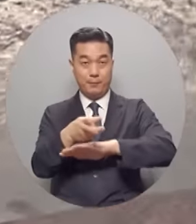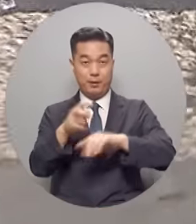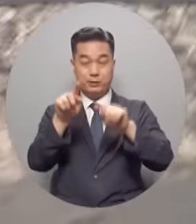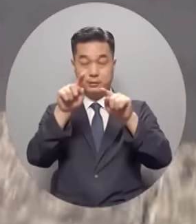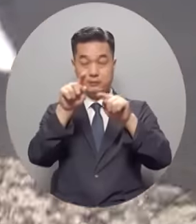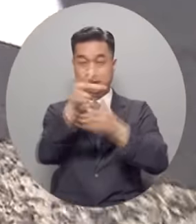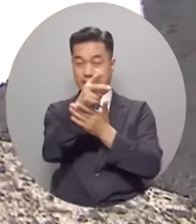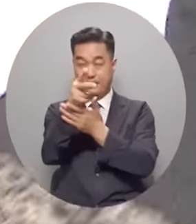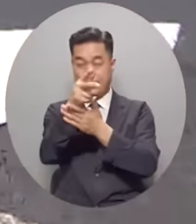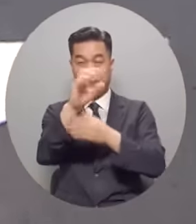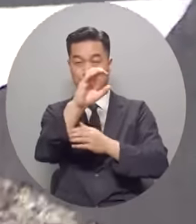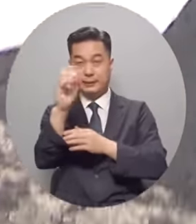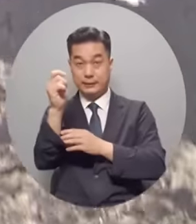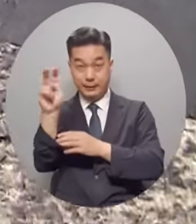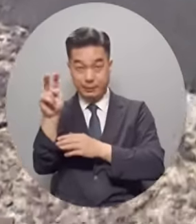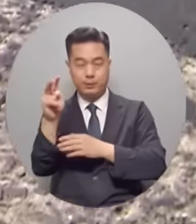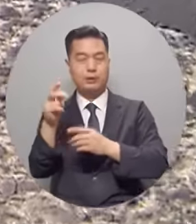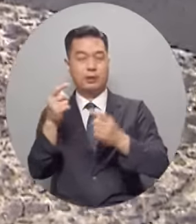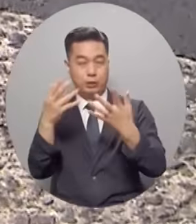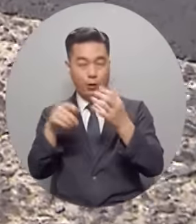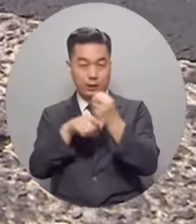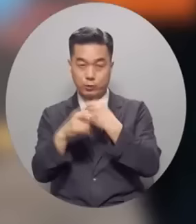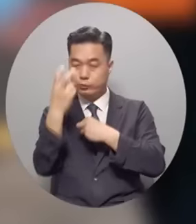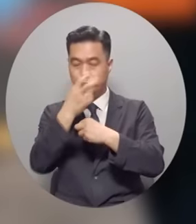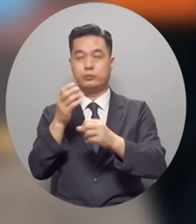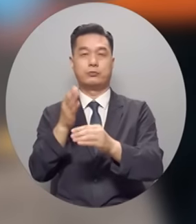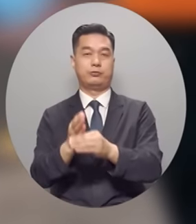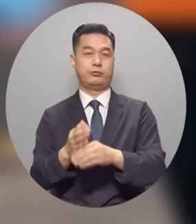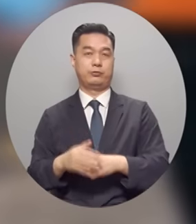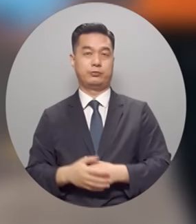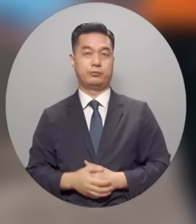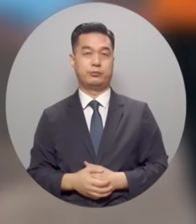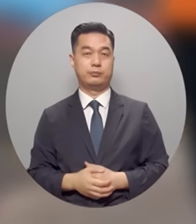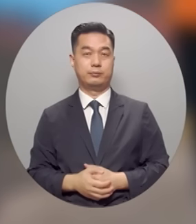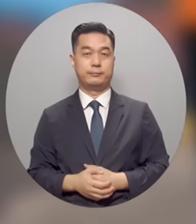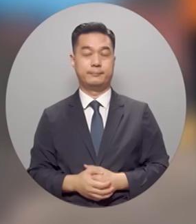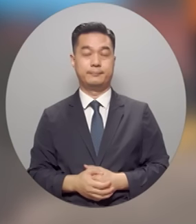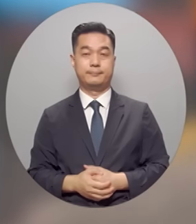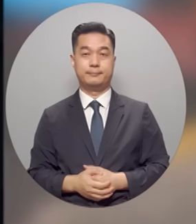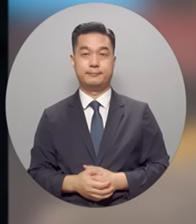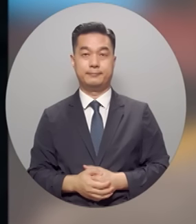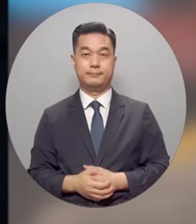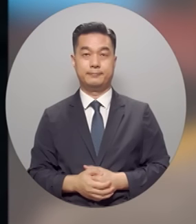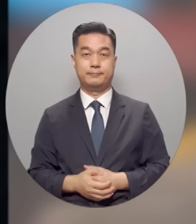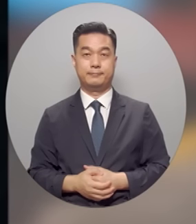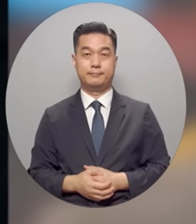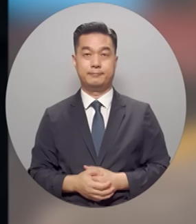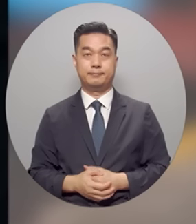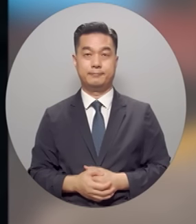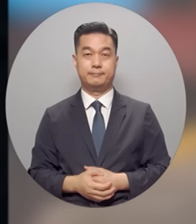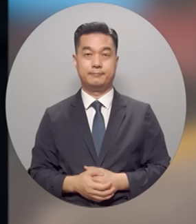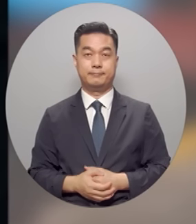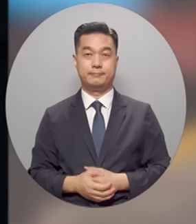CCTV 등을 통해 정확한 사고 경위를 조사하고 있습니다. MBC 뉴스 김항섭입니다.